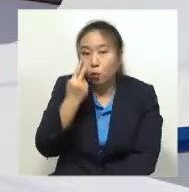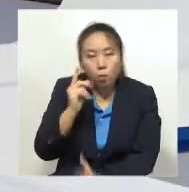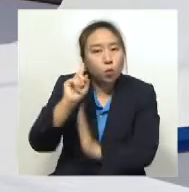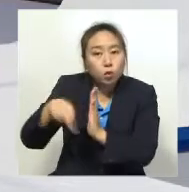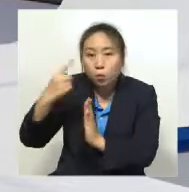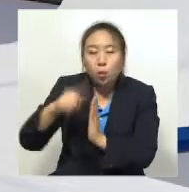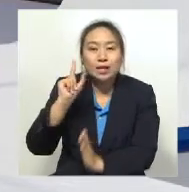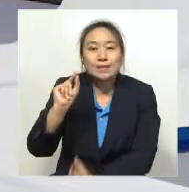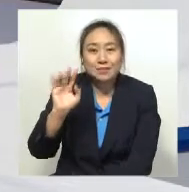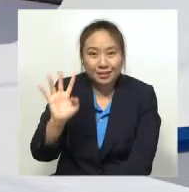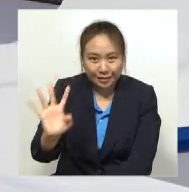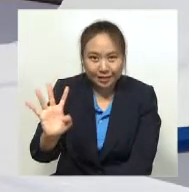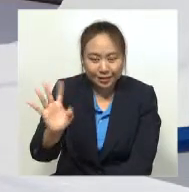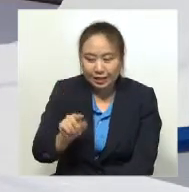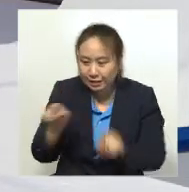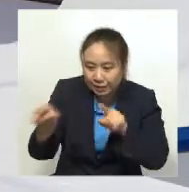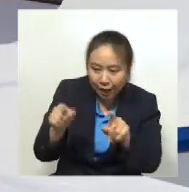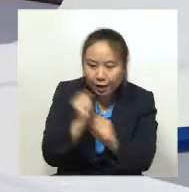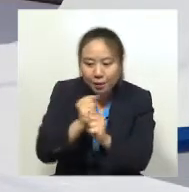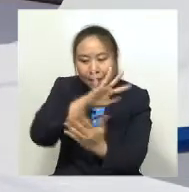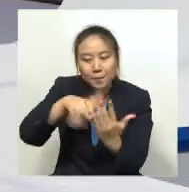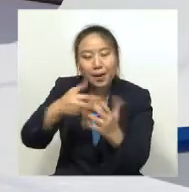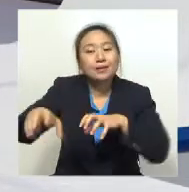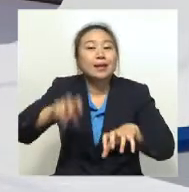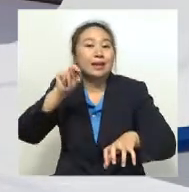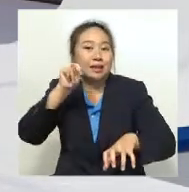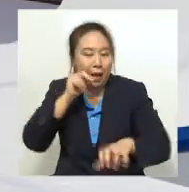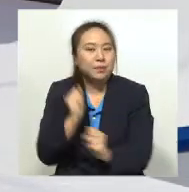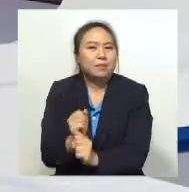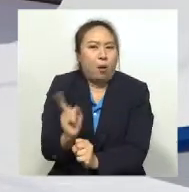24ชั่วโมงนะคะสำหรับการสั่งการเรื่องของแผนการบริหารจัดการน้ำด้วยนะคะ